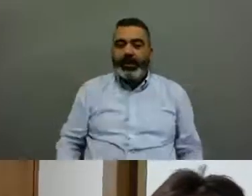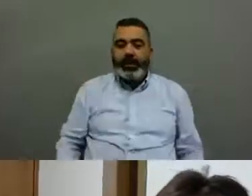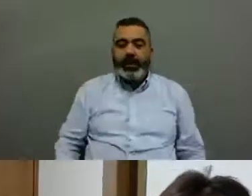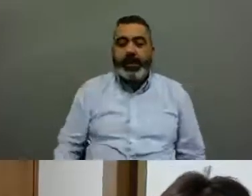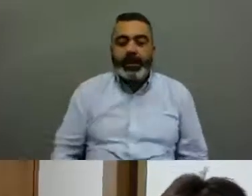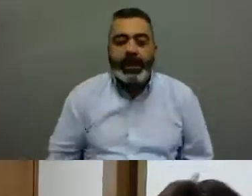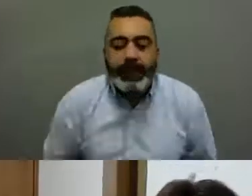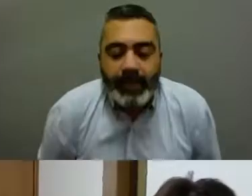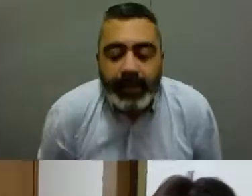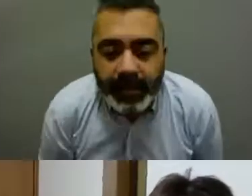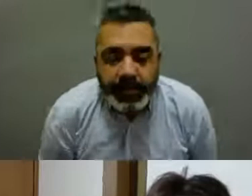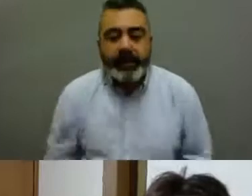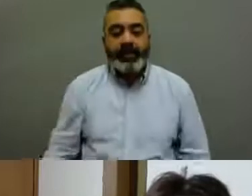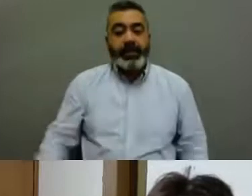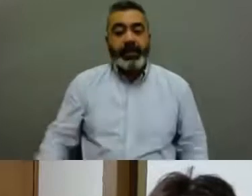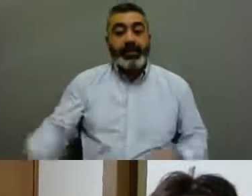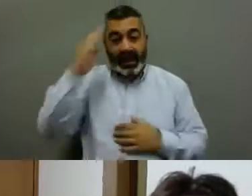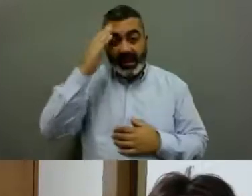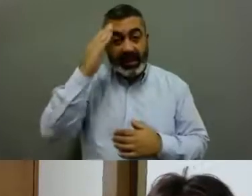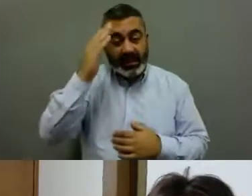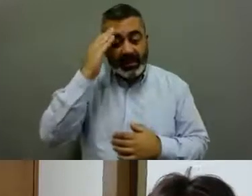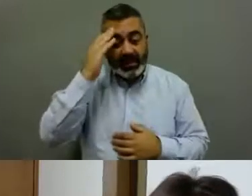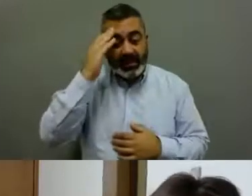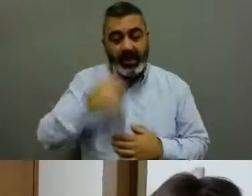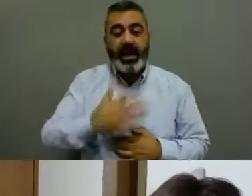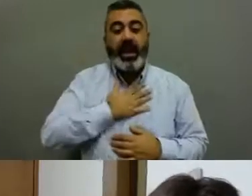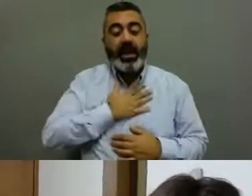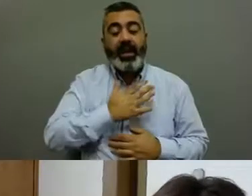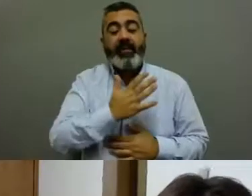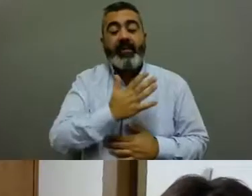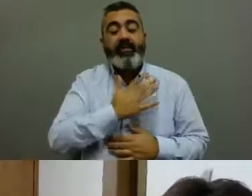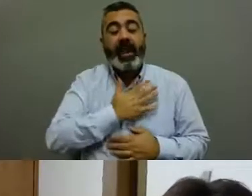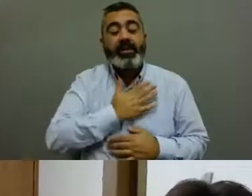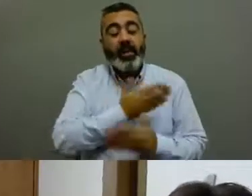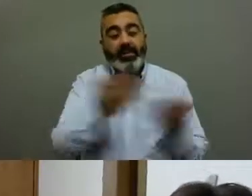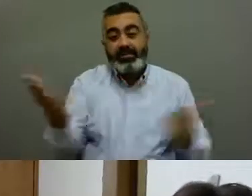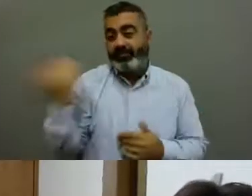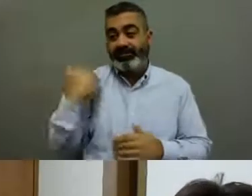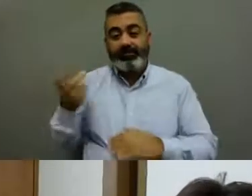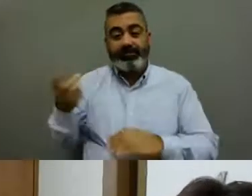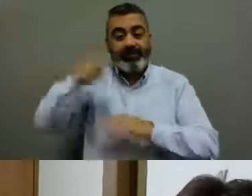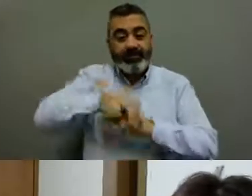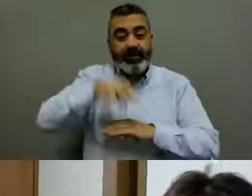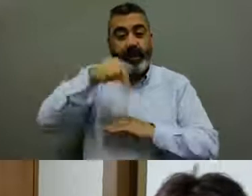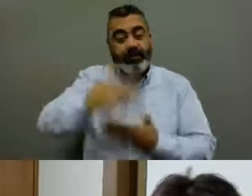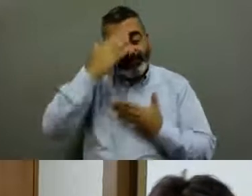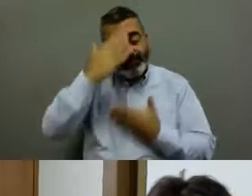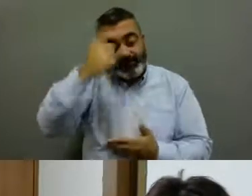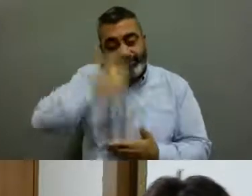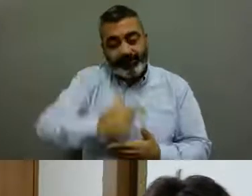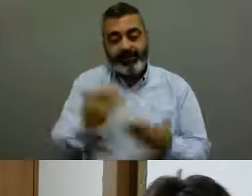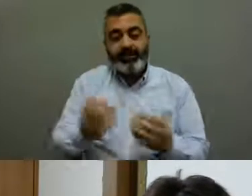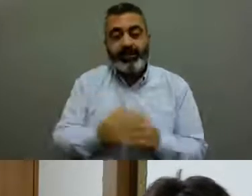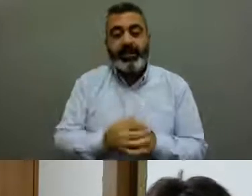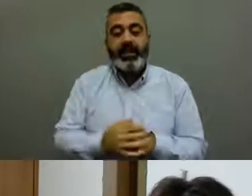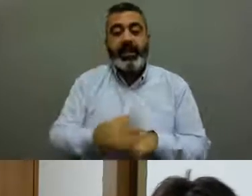Καλησπέρα. Εγώ θα ήθελα να σας ευχαριστήσω θερμά για την πρόσκληση να είμαι σήμερα μαζί σας. Την τιμά πραγματικά. Ένα μεγάλο ευχαριστώ